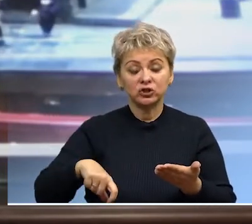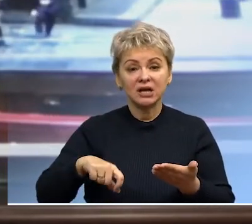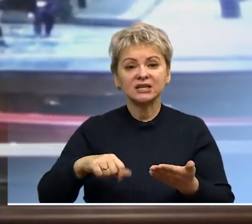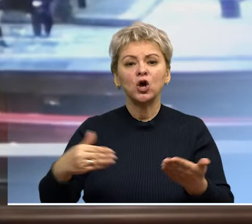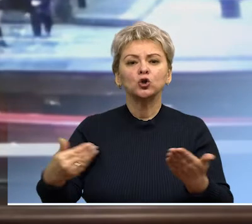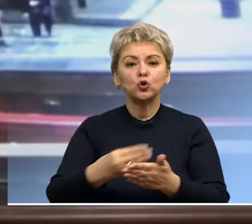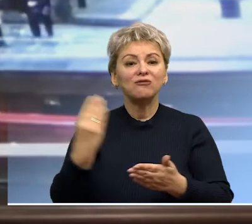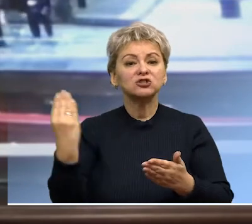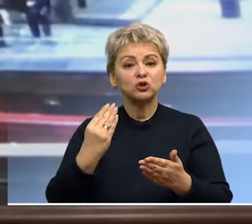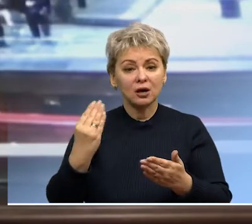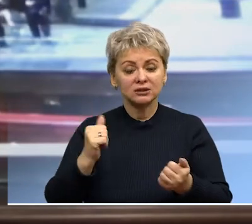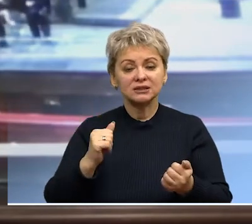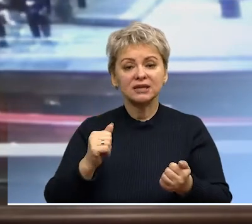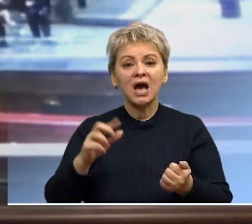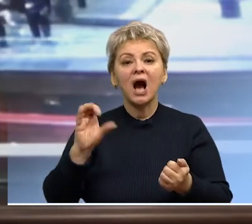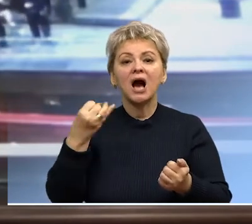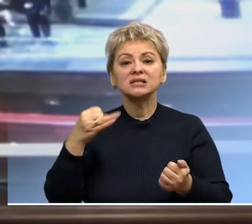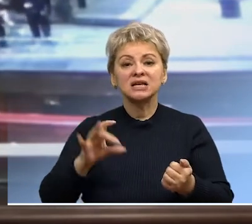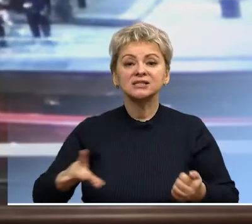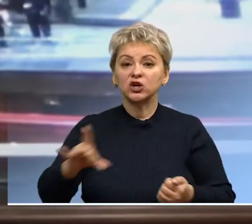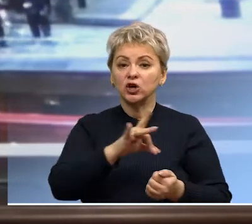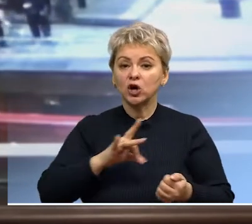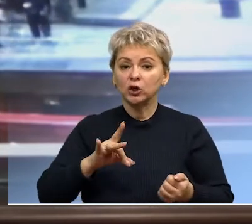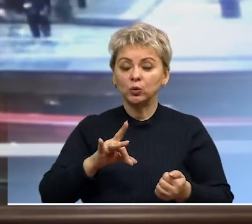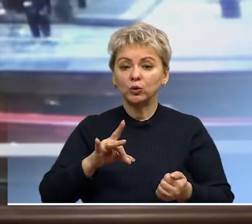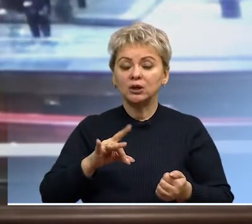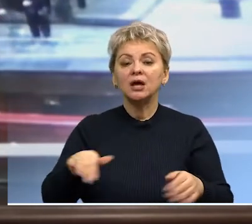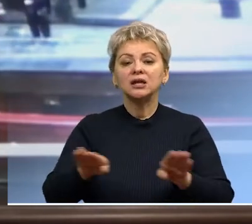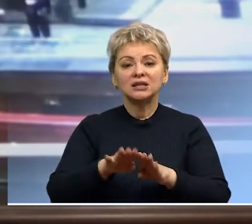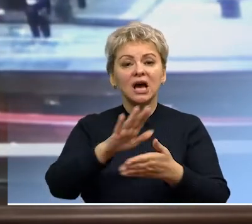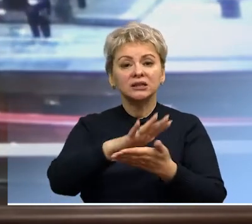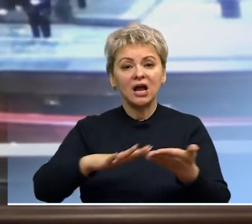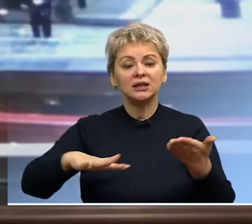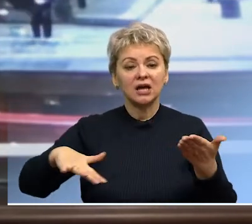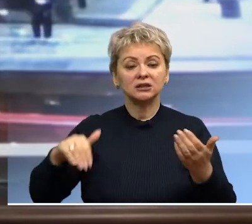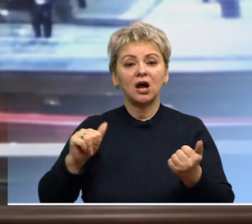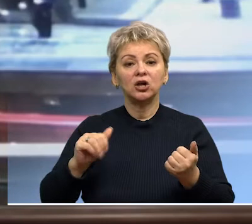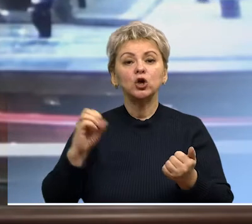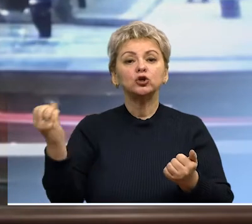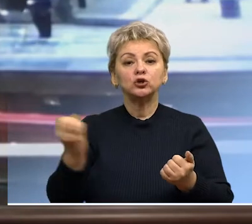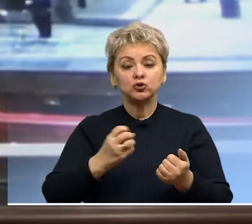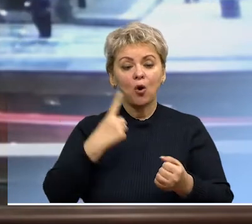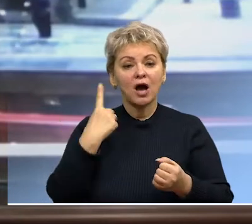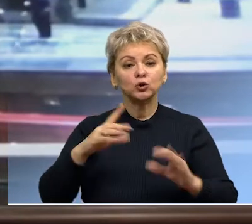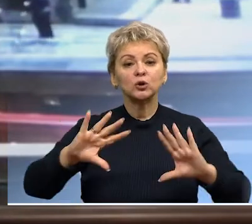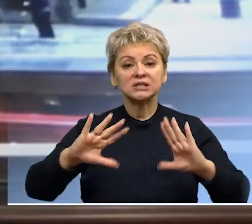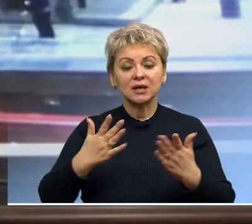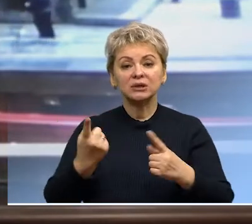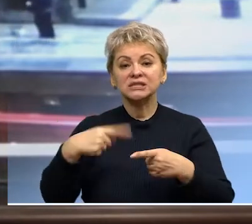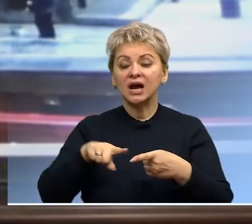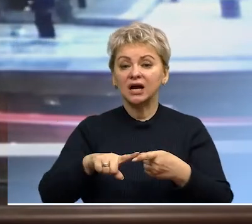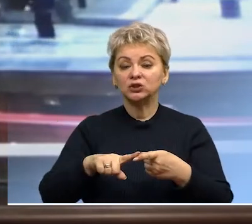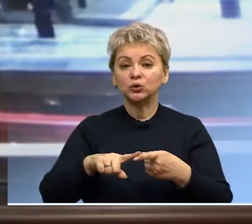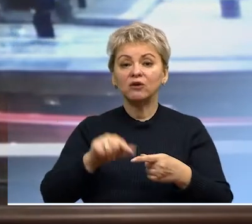Новочеркасске, Новошахтинске, в Аксайском районе и так далее, и так далее. Ну и еще одно